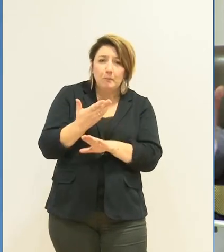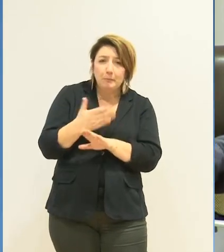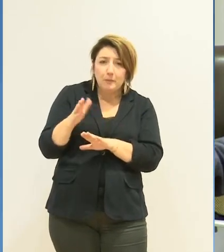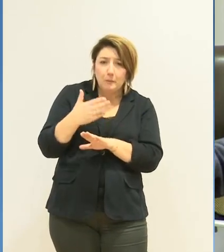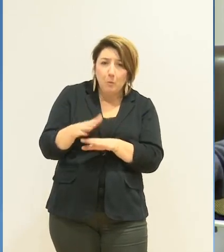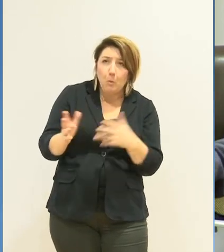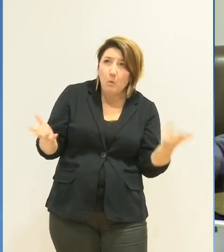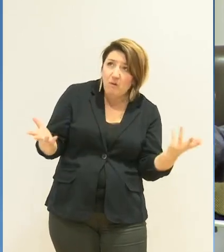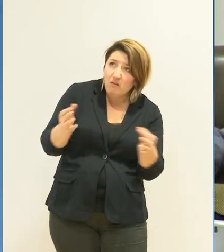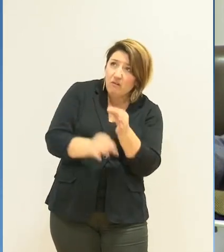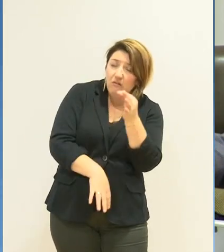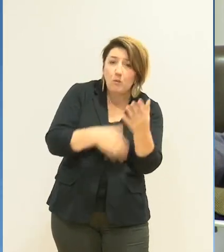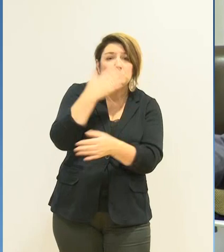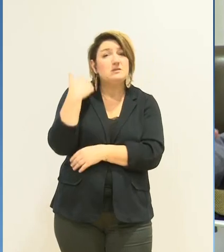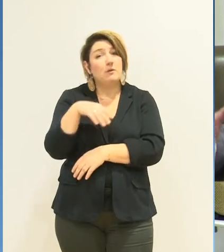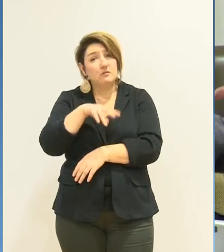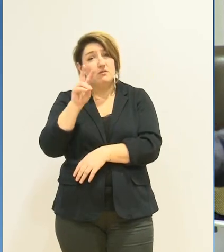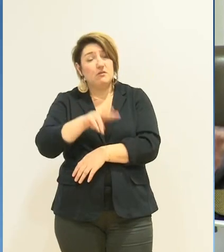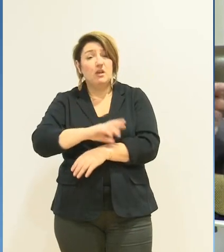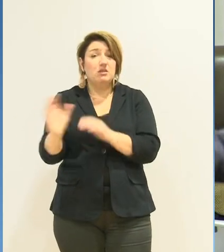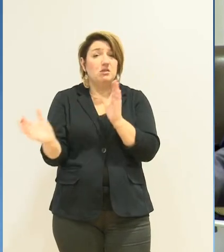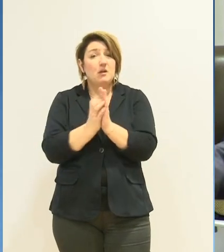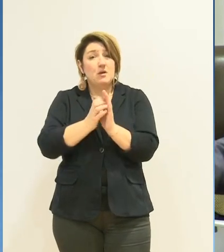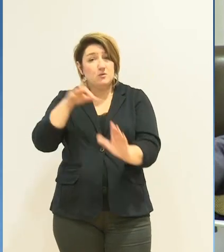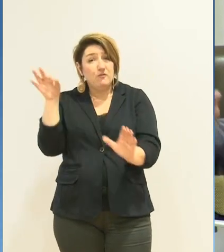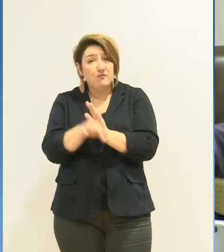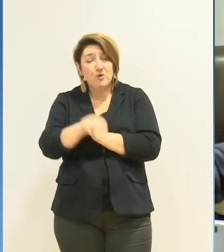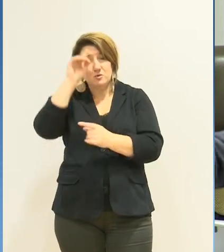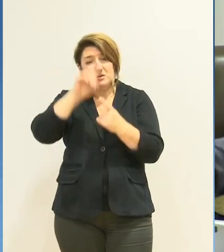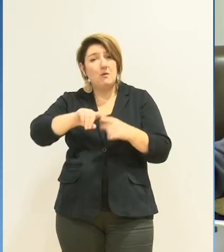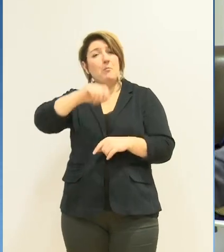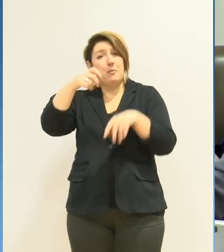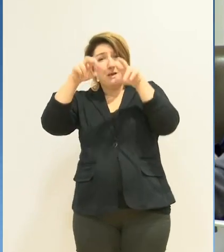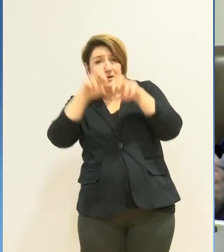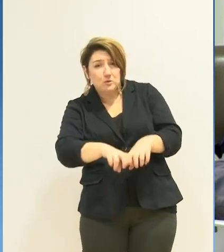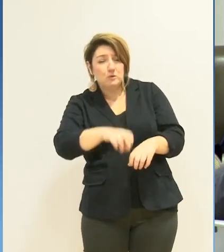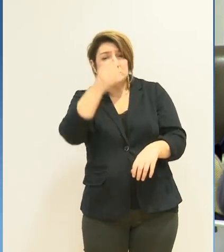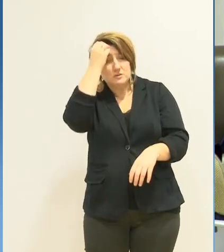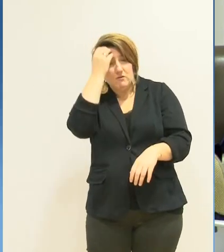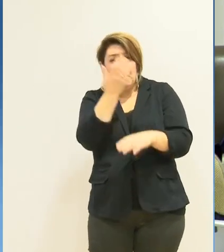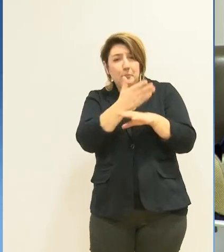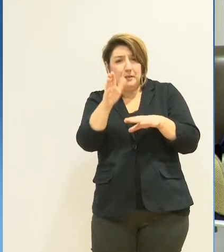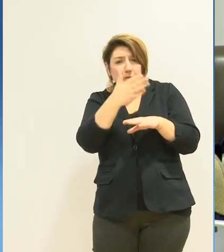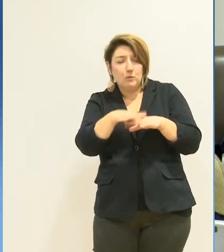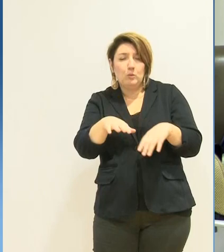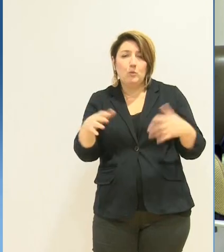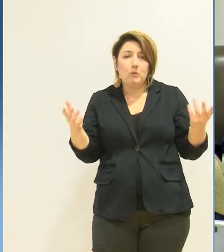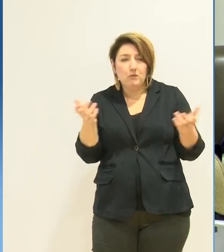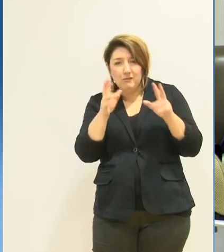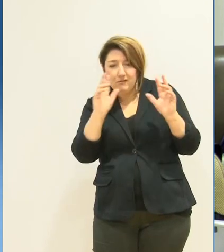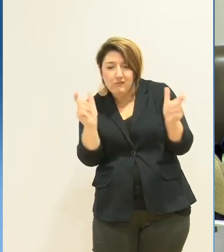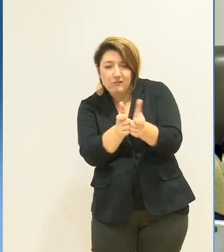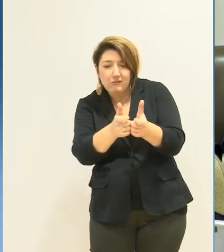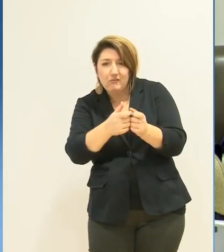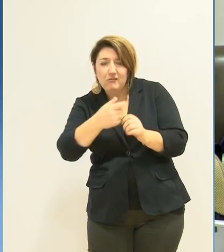va voter justement une délibération pour avoir une première étude qui va nous renseigner sur l'état du béton me dit en claquant dans les doigts que le